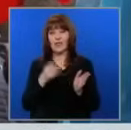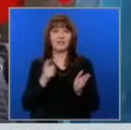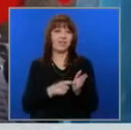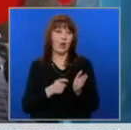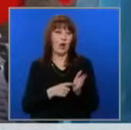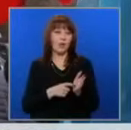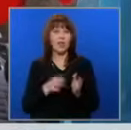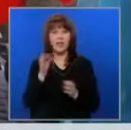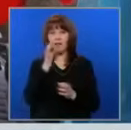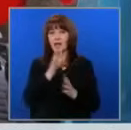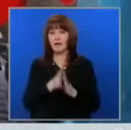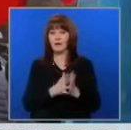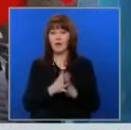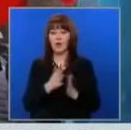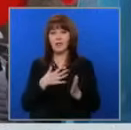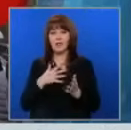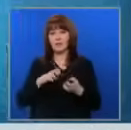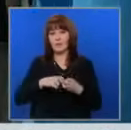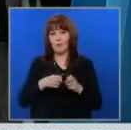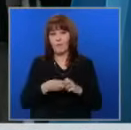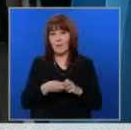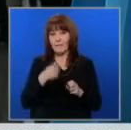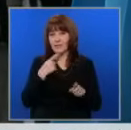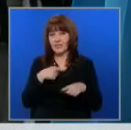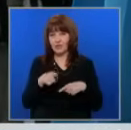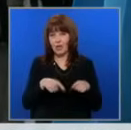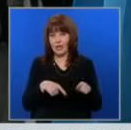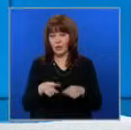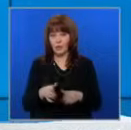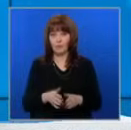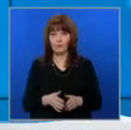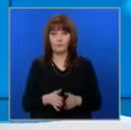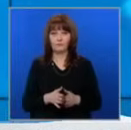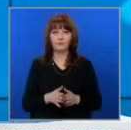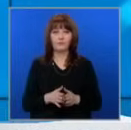прояви, за да нямат хората проблеми с придвижването.